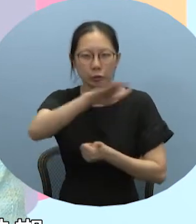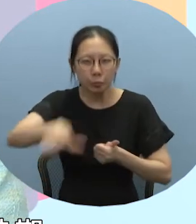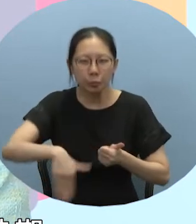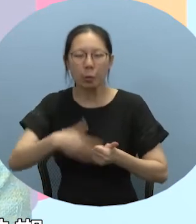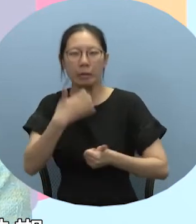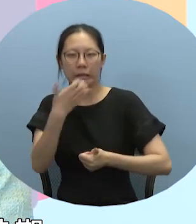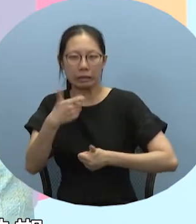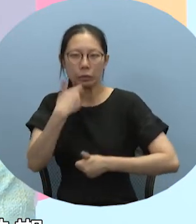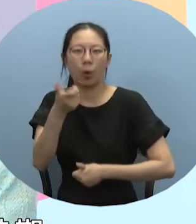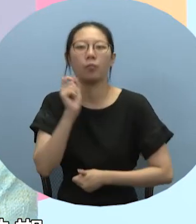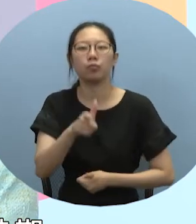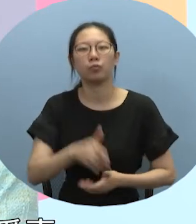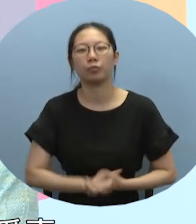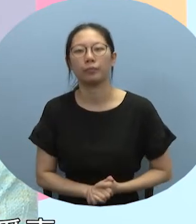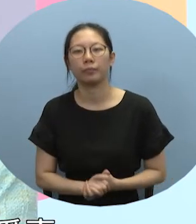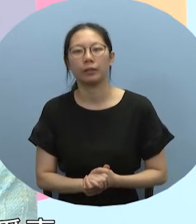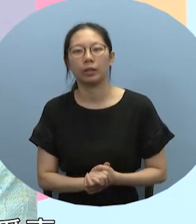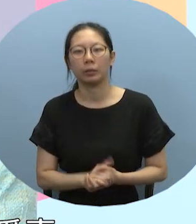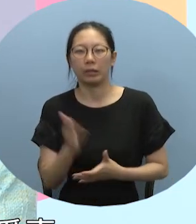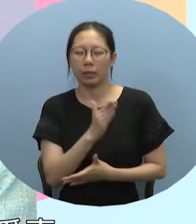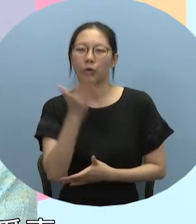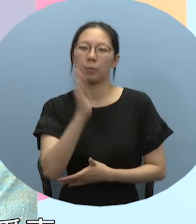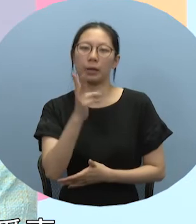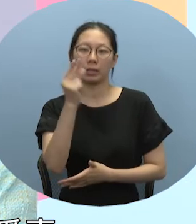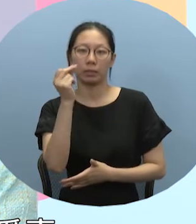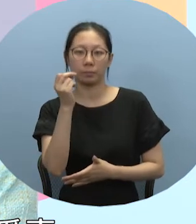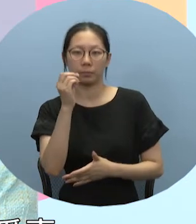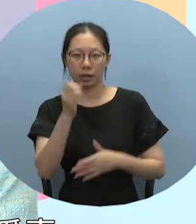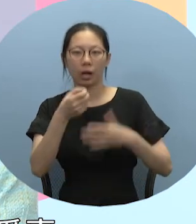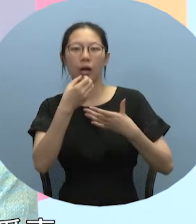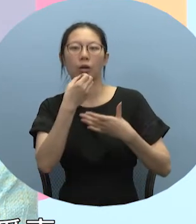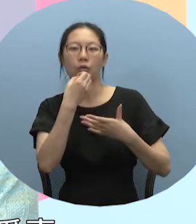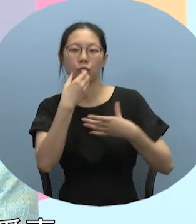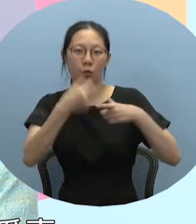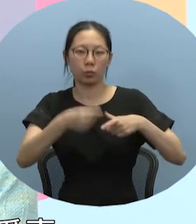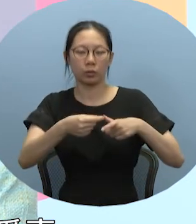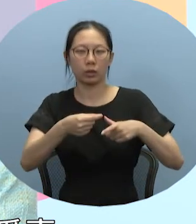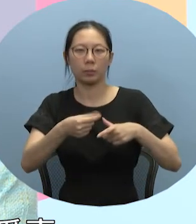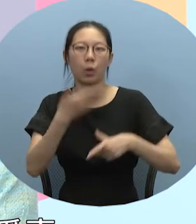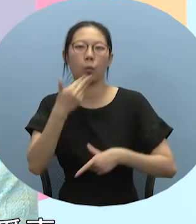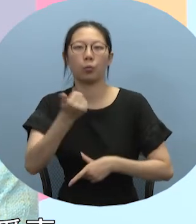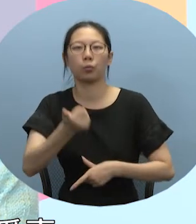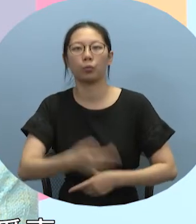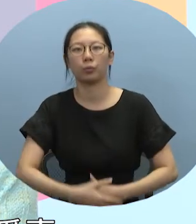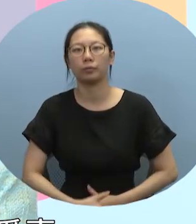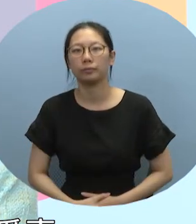一段困難的時期，等到大約570家本地參展商受惠。